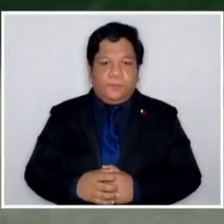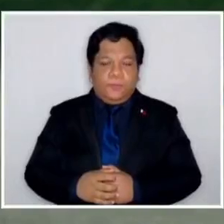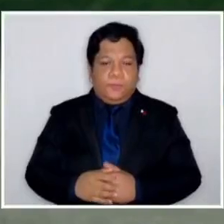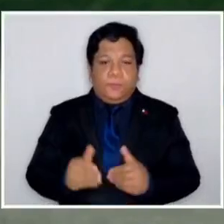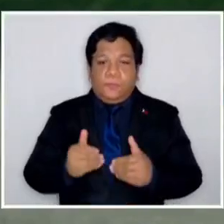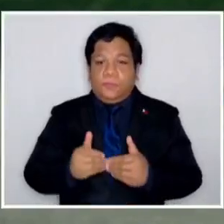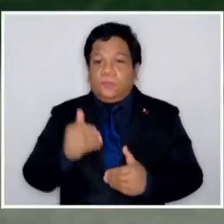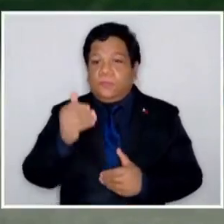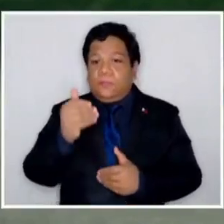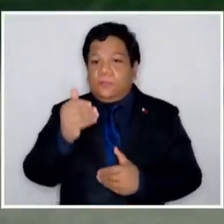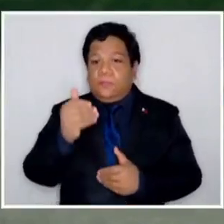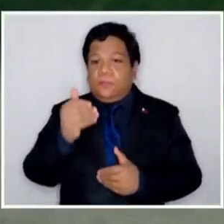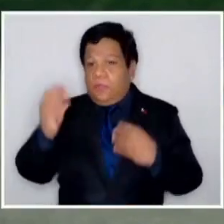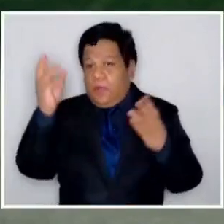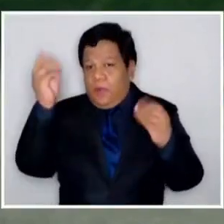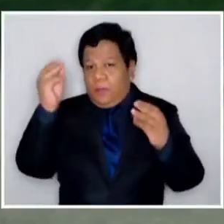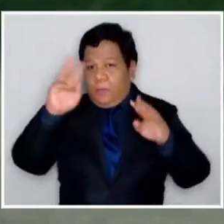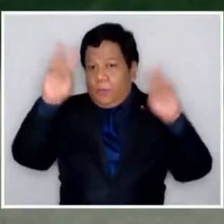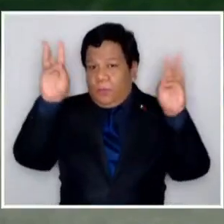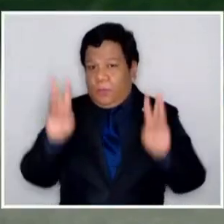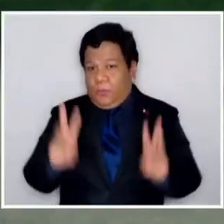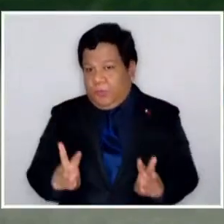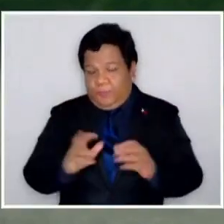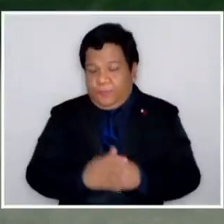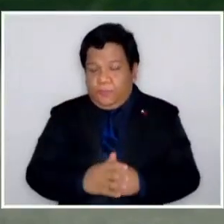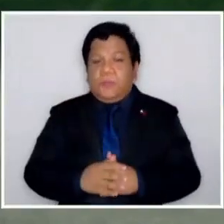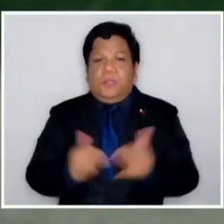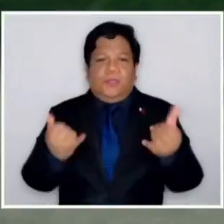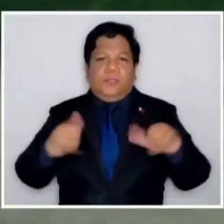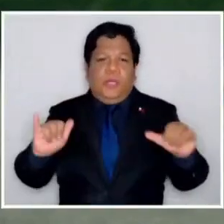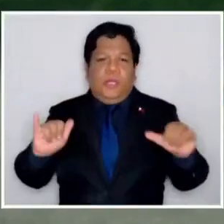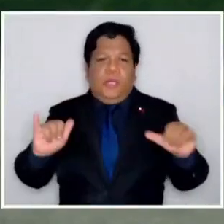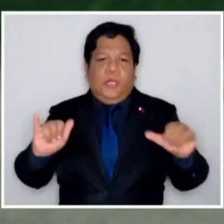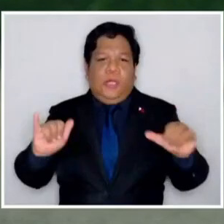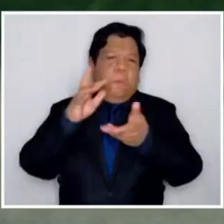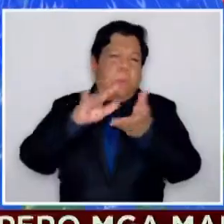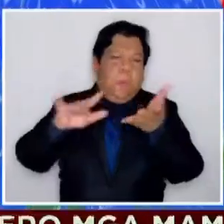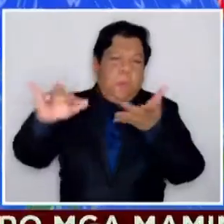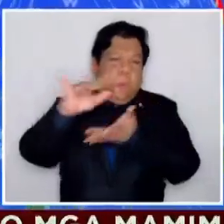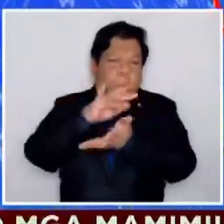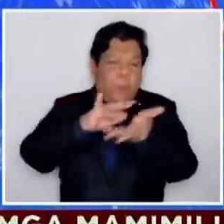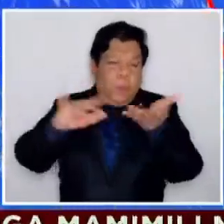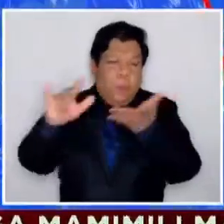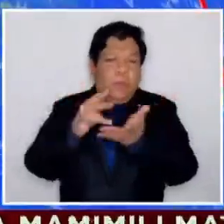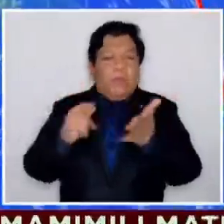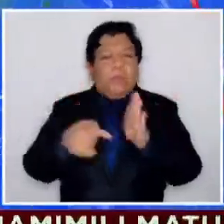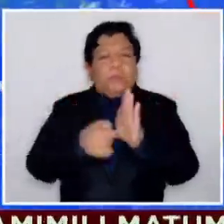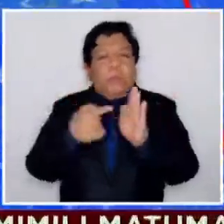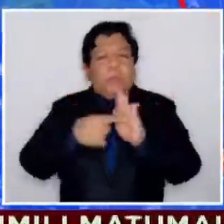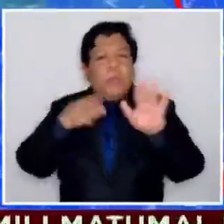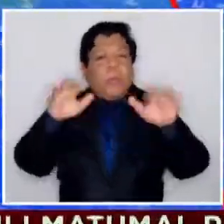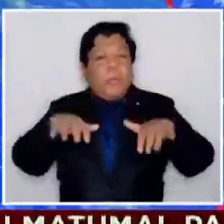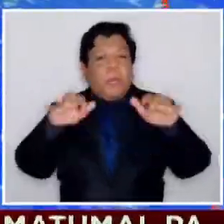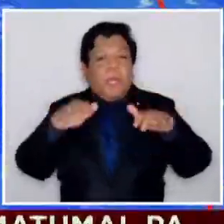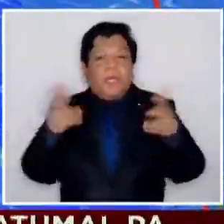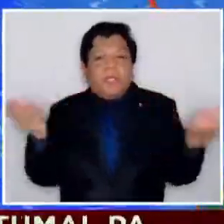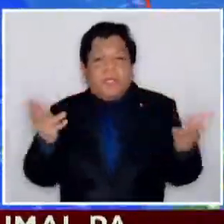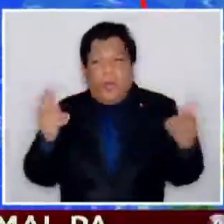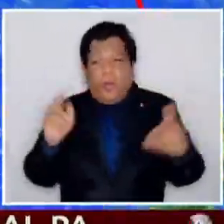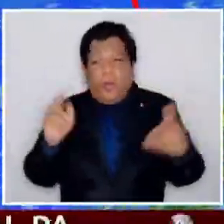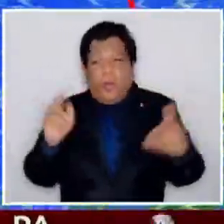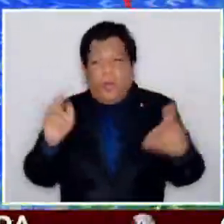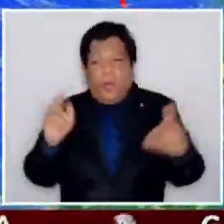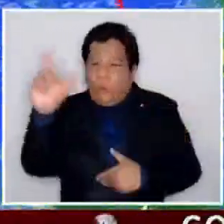Para sa ating ulat panahon, makararanas pa rin ng maulap na panahon at paminsan-minsang mahinang ulan ang extreme northern Luzon dahil